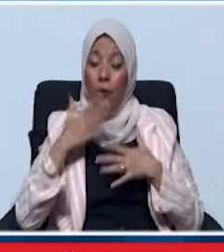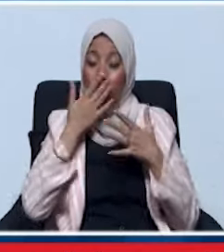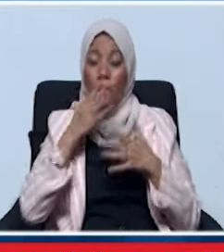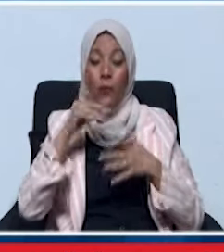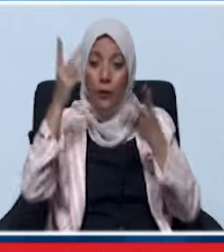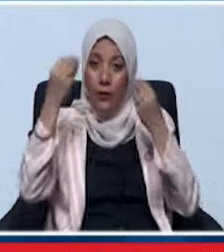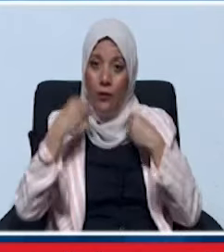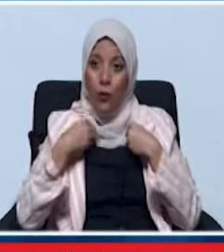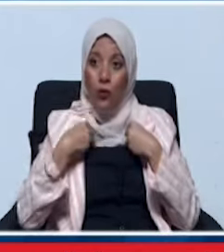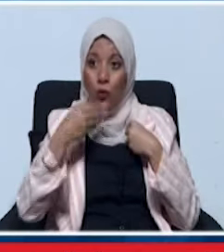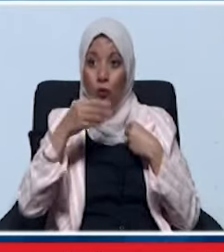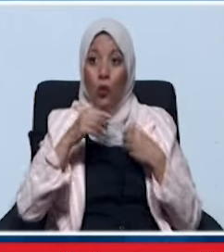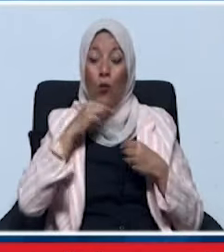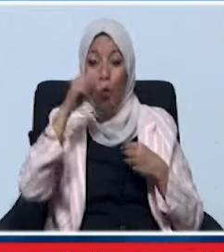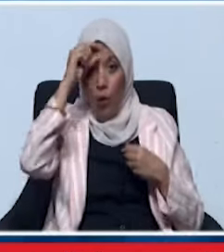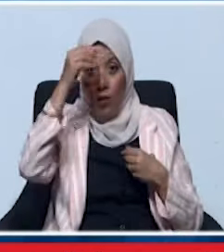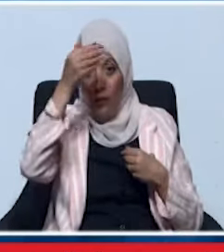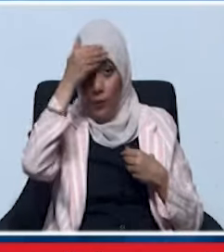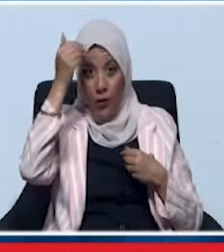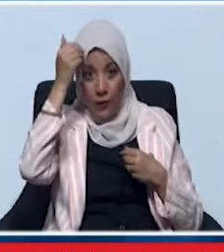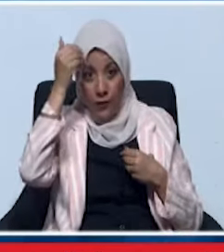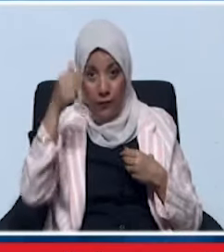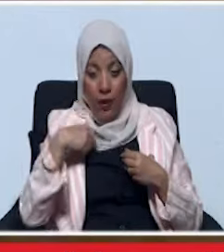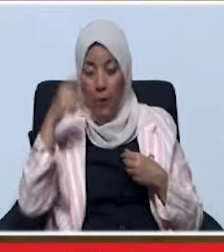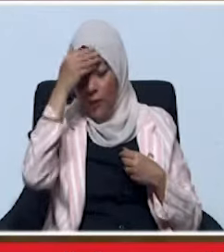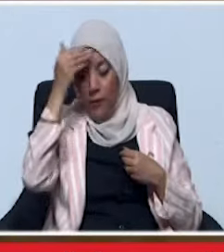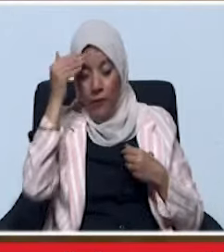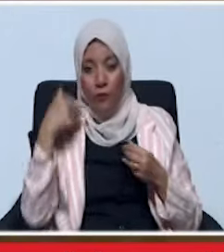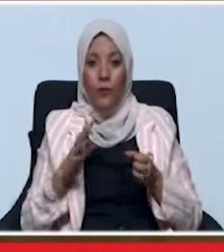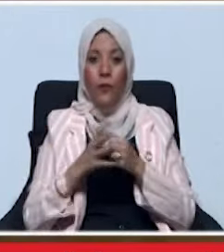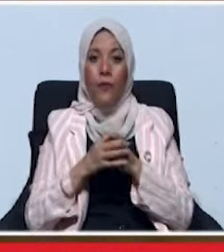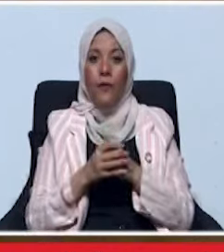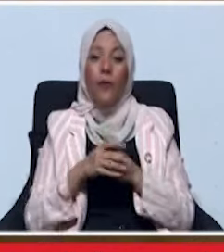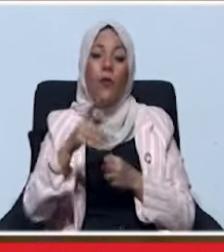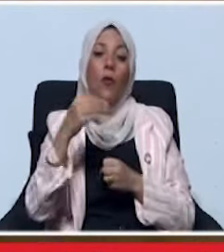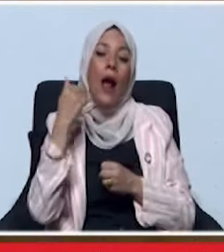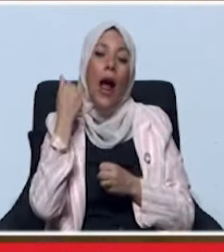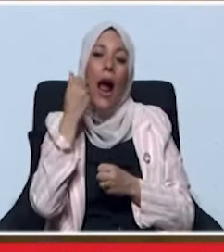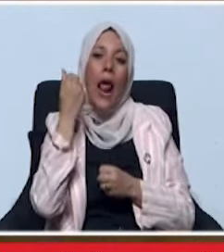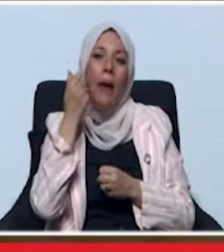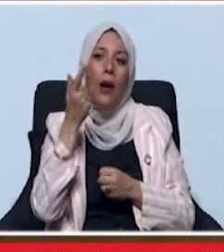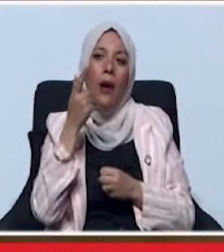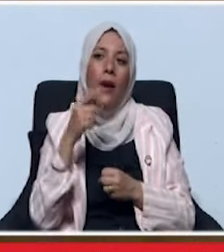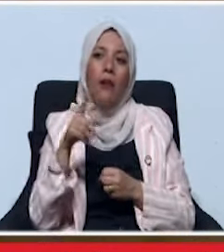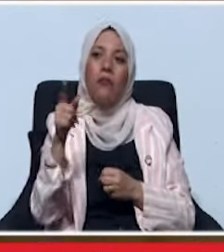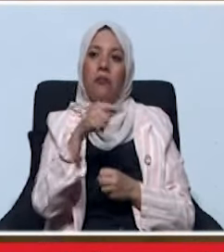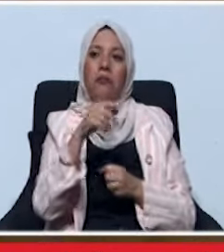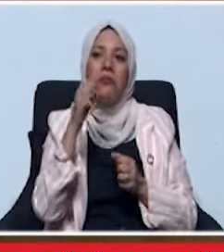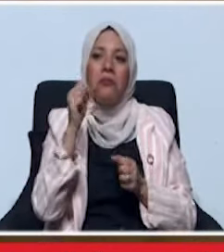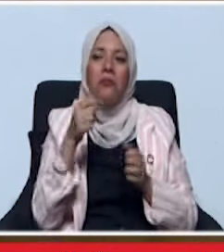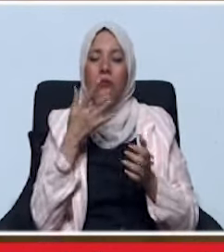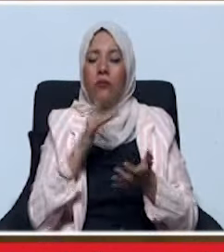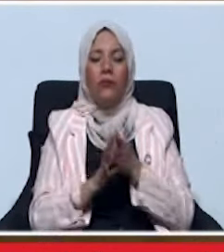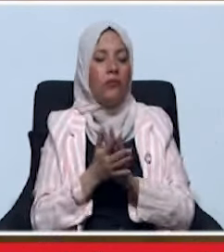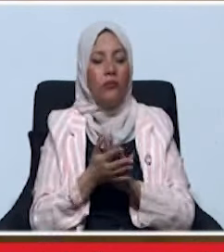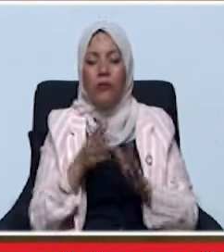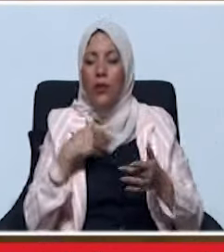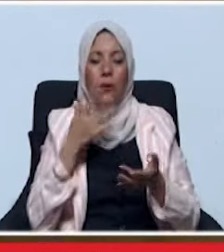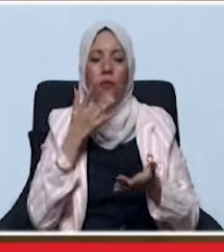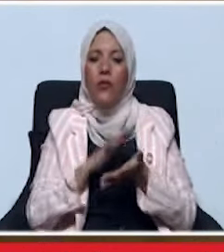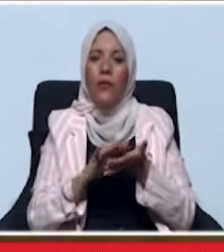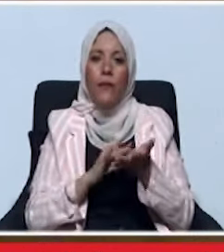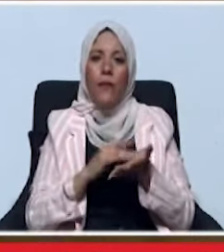حضرتك القران ما بيتحفظش، القران بيحفظ. علامه مهمه قوي في حياه حسن فؤاد، ما نقدرش نتكلم مع حسن